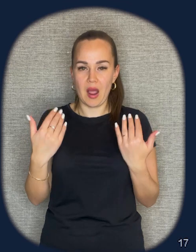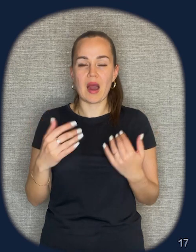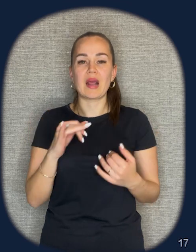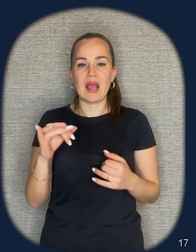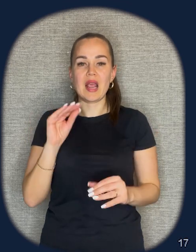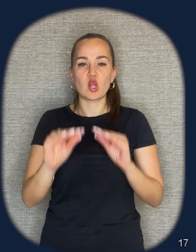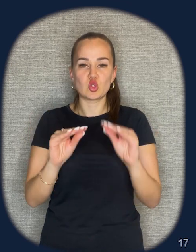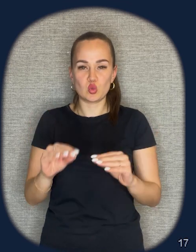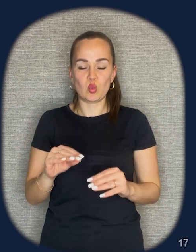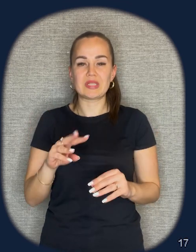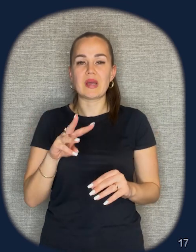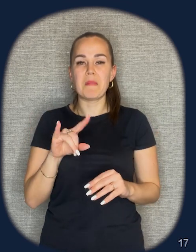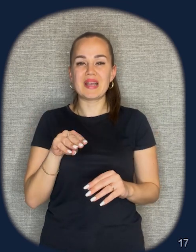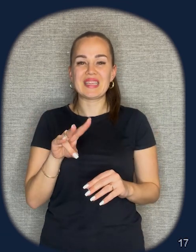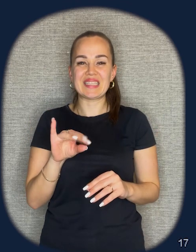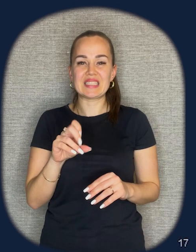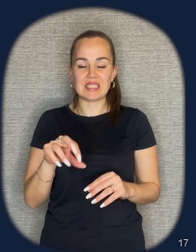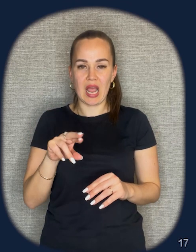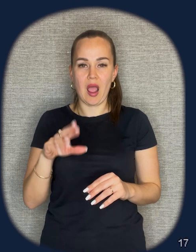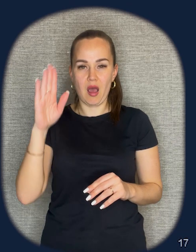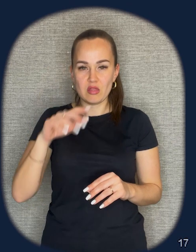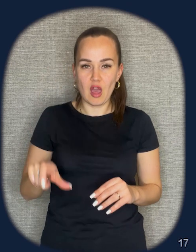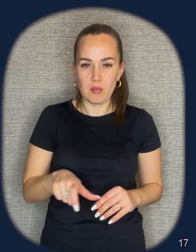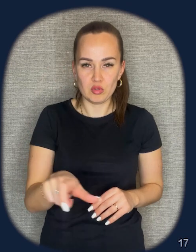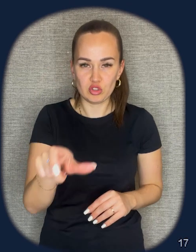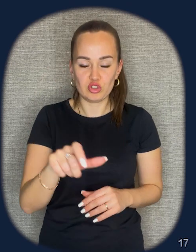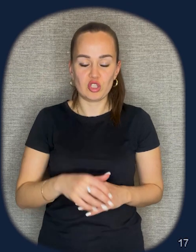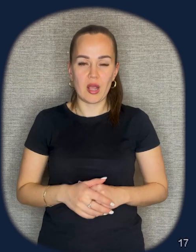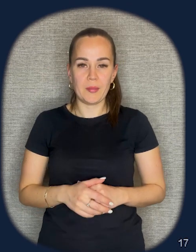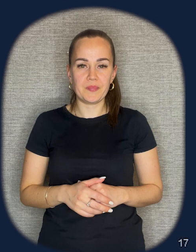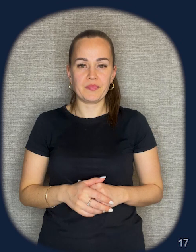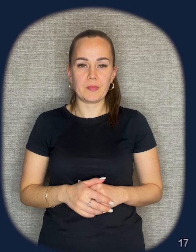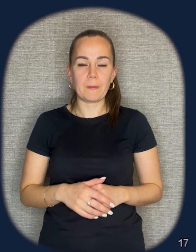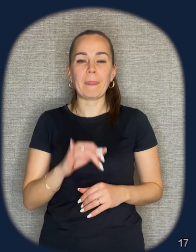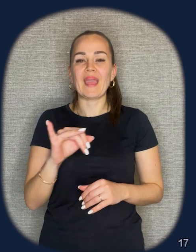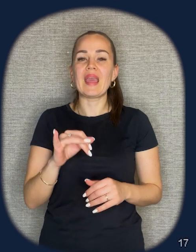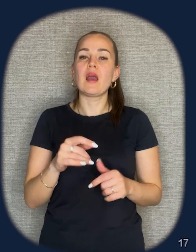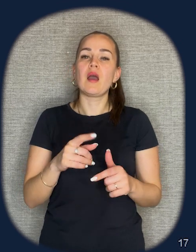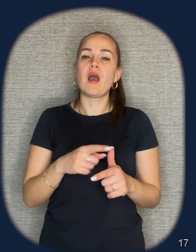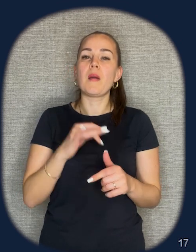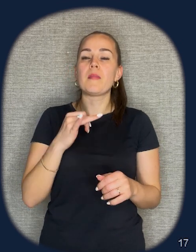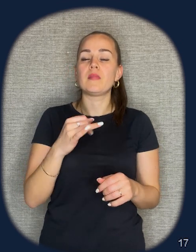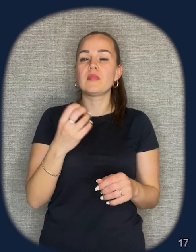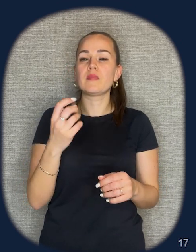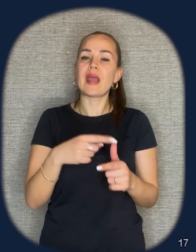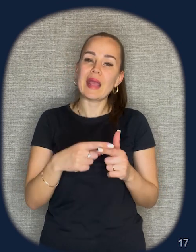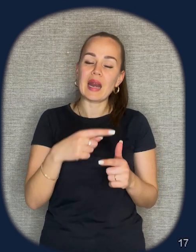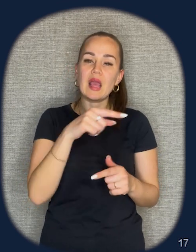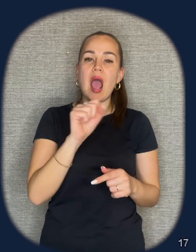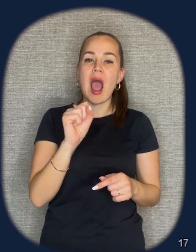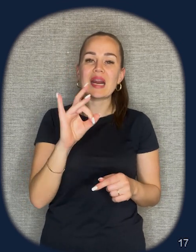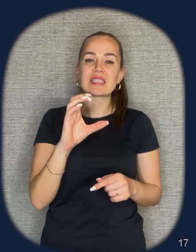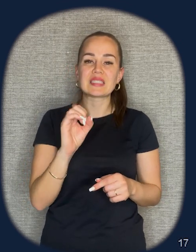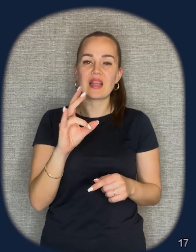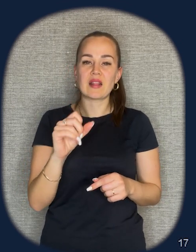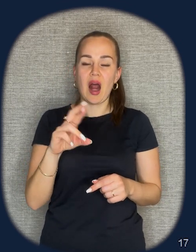и Реконструкции Мытнинской набережной или вот например проект реконструкции комплекса у Финляндского вокзала